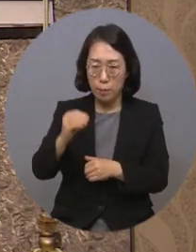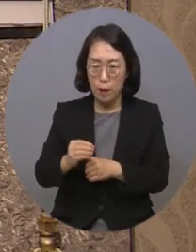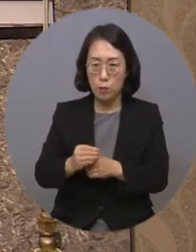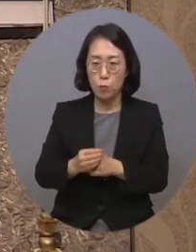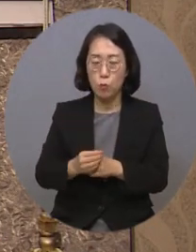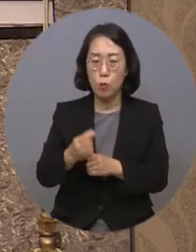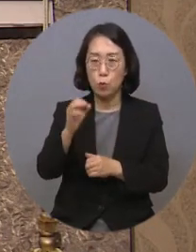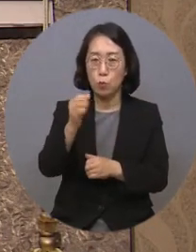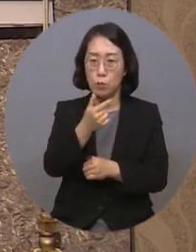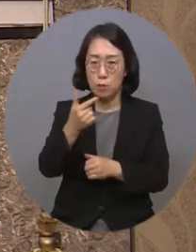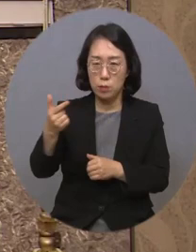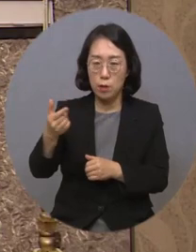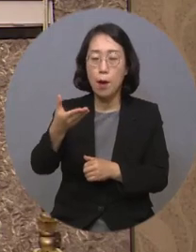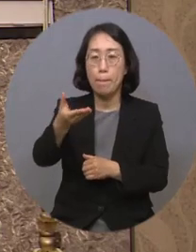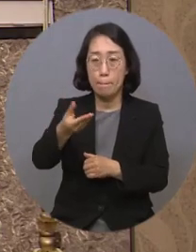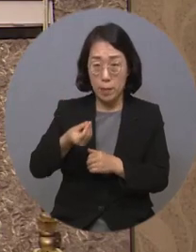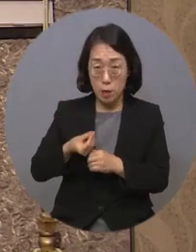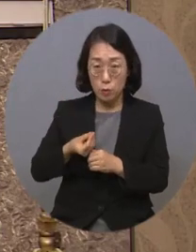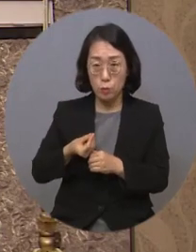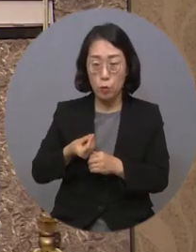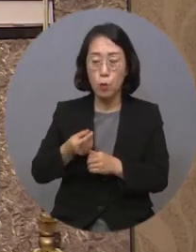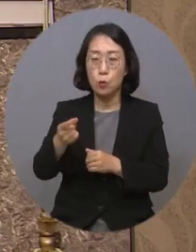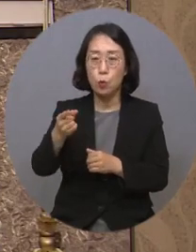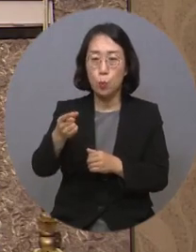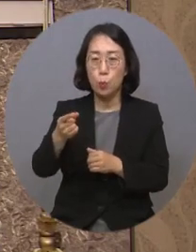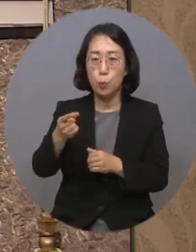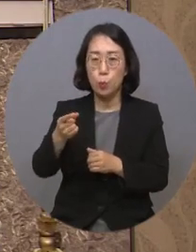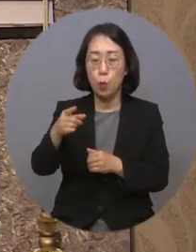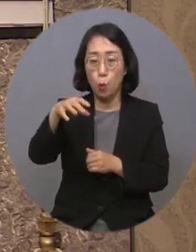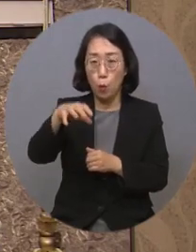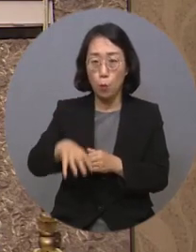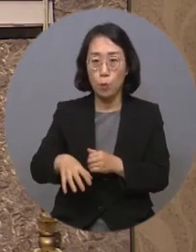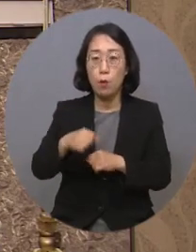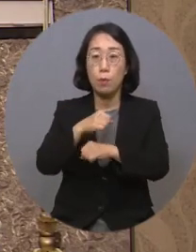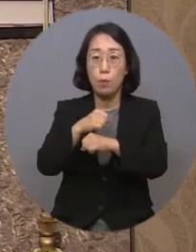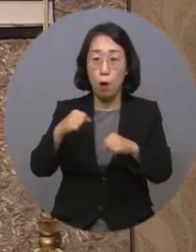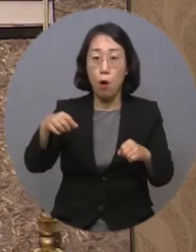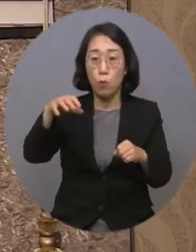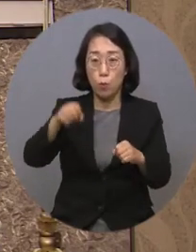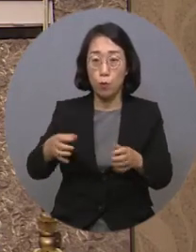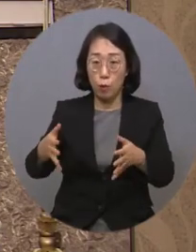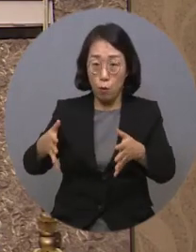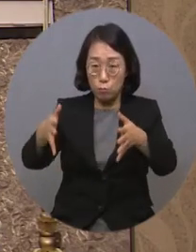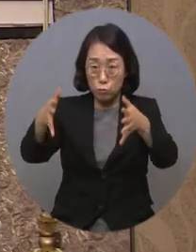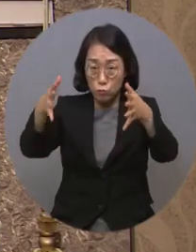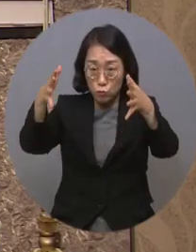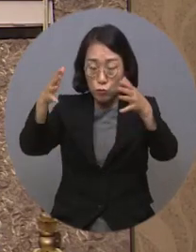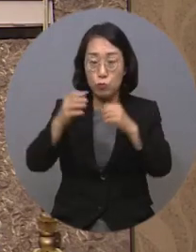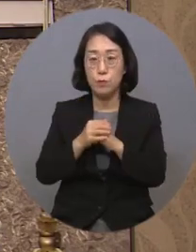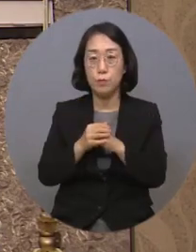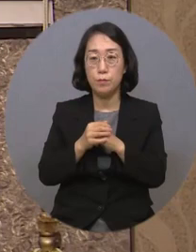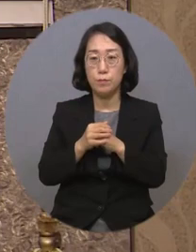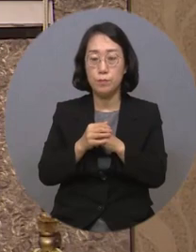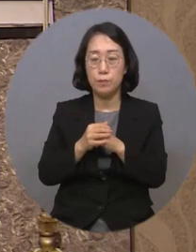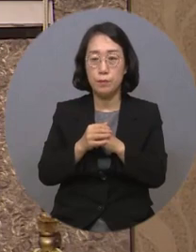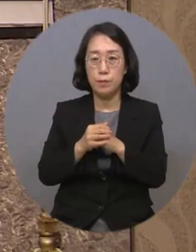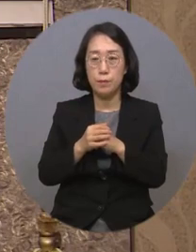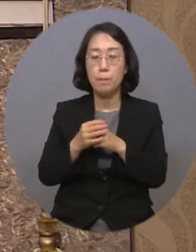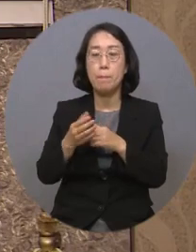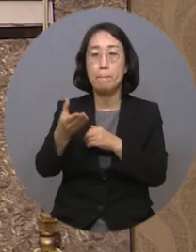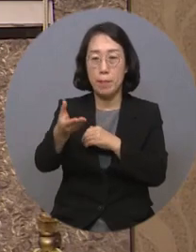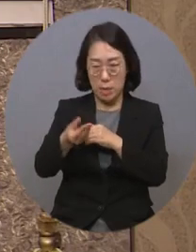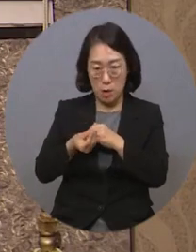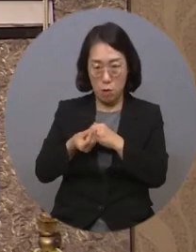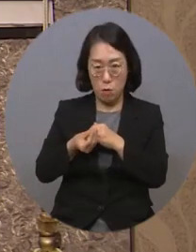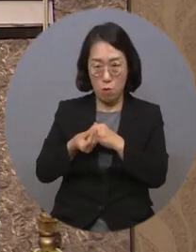와, 큰 돈이네요. 조금 허름하지만 네. 좀 이렇게 넓은 공간의 건물을 이렇게 임대를 하게 됐죠.